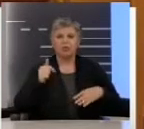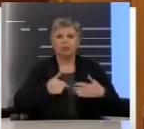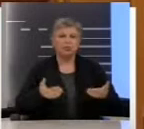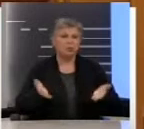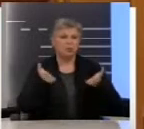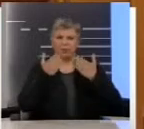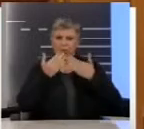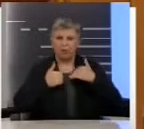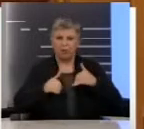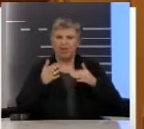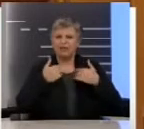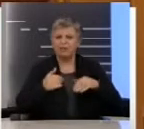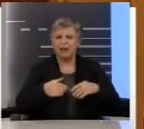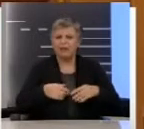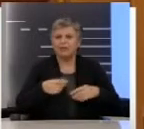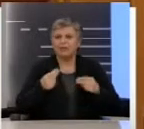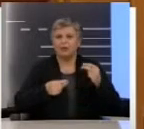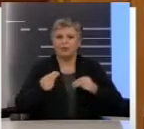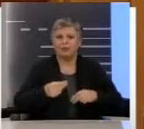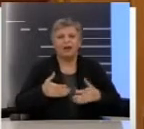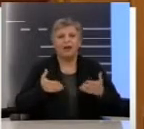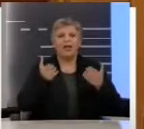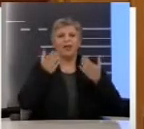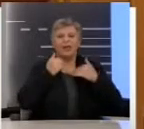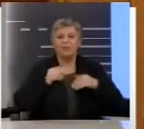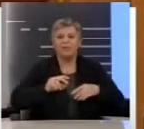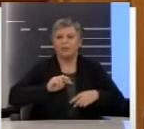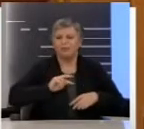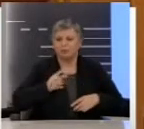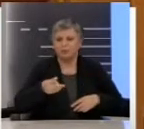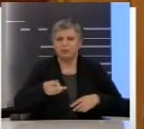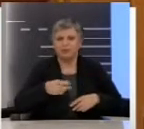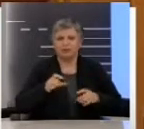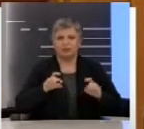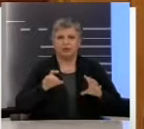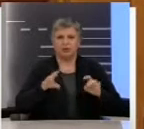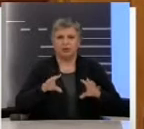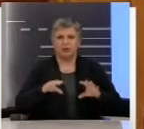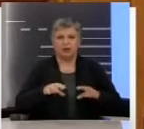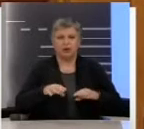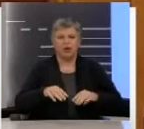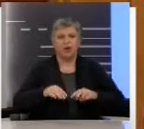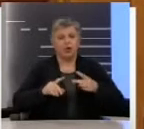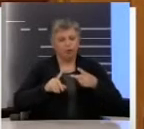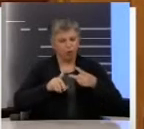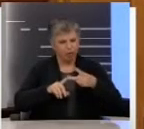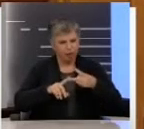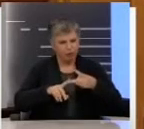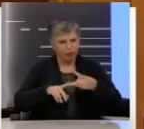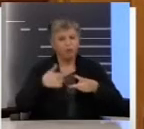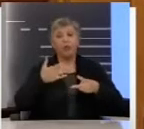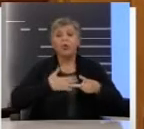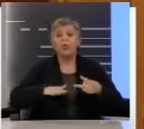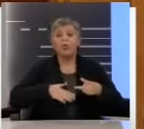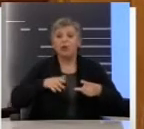υπάρχει δεύτερη γνώμη, ακόμη και από άλλες πλευρές, ότι εκεί μπορούμε να προχωρήσουμε στη